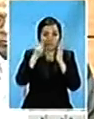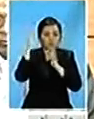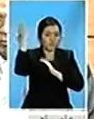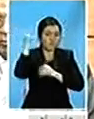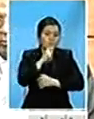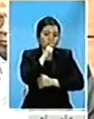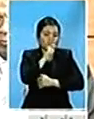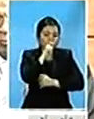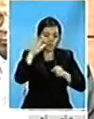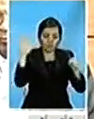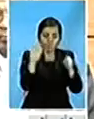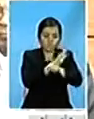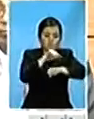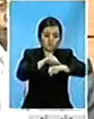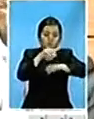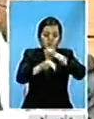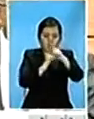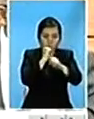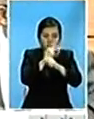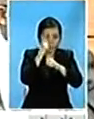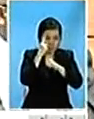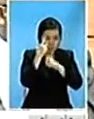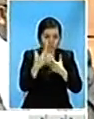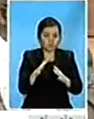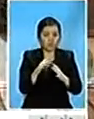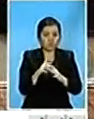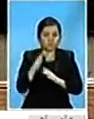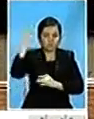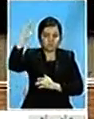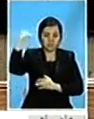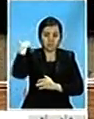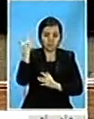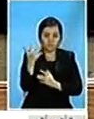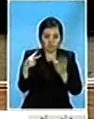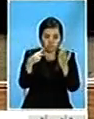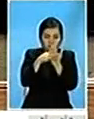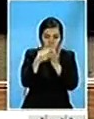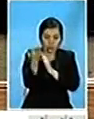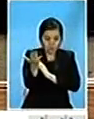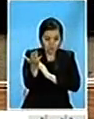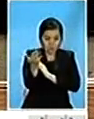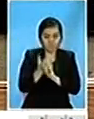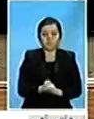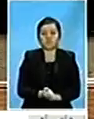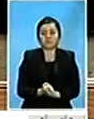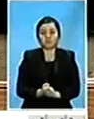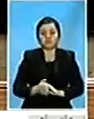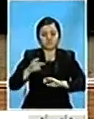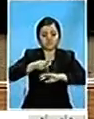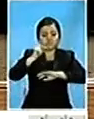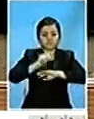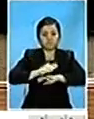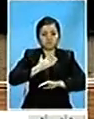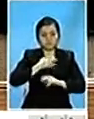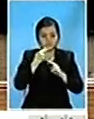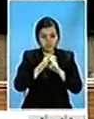ไว้เกือบครบ1ปีพอดีครับ ท่านก่อนละมีผู้ประท้วงสักแป๊บนึง ท่านประธานสภาที่เคารพกระผมวร